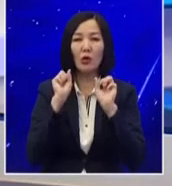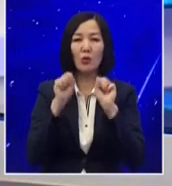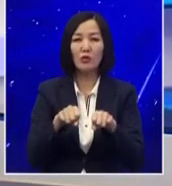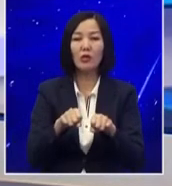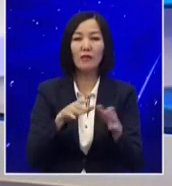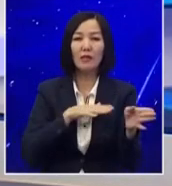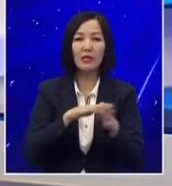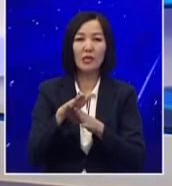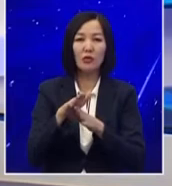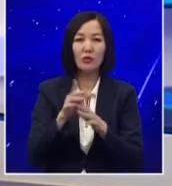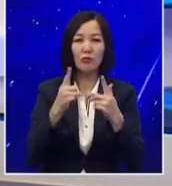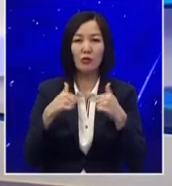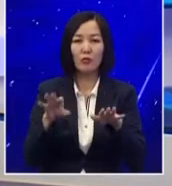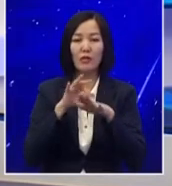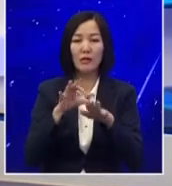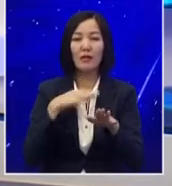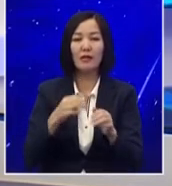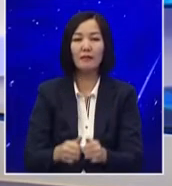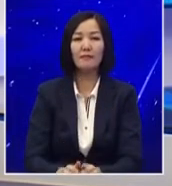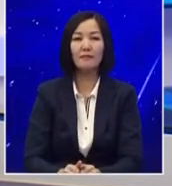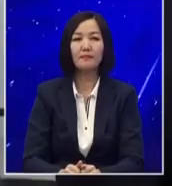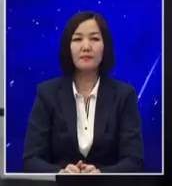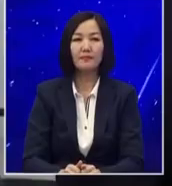қол жетімділігін іске асыру шеңберінде ұйымдастырылған.